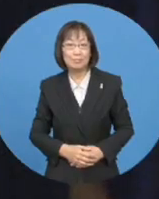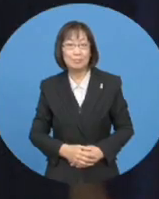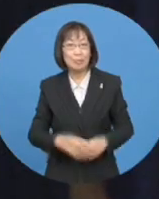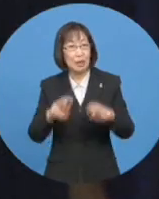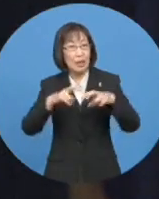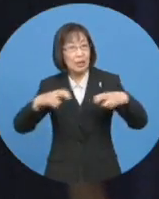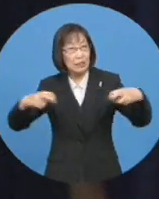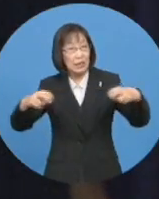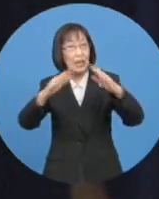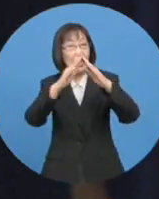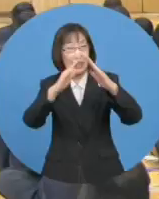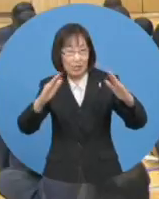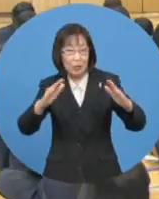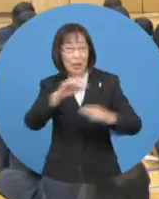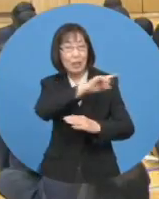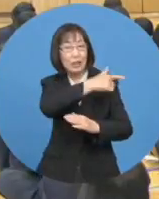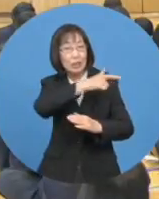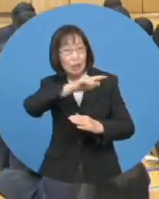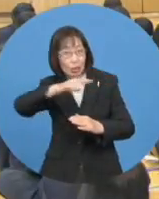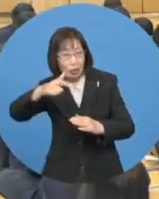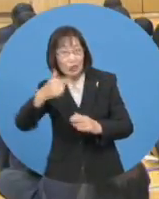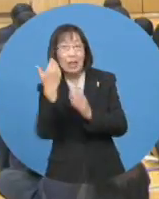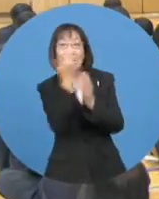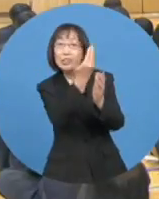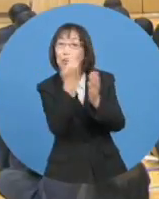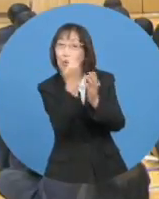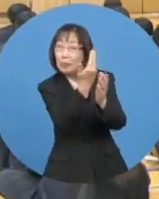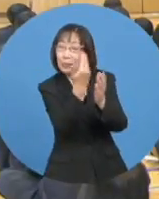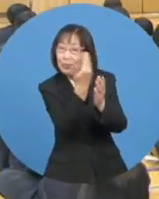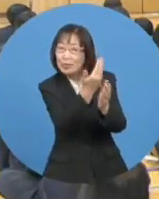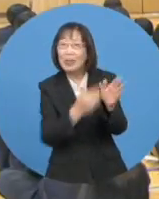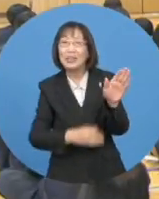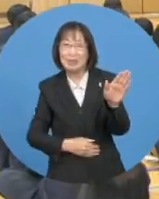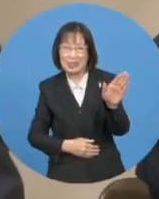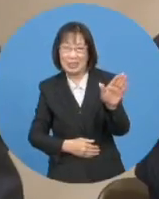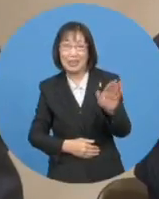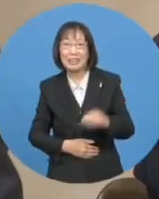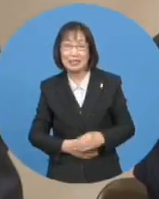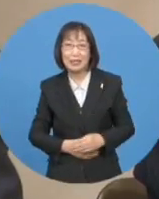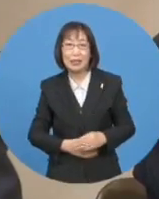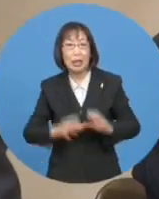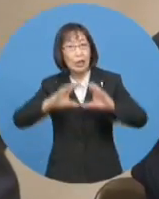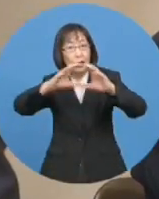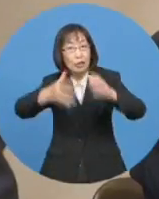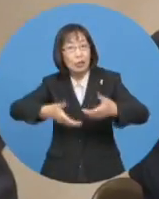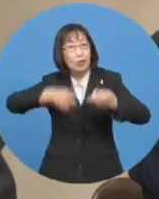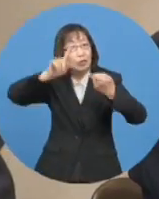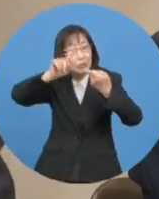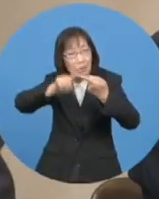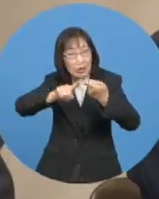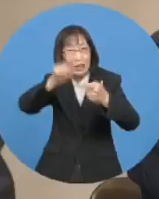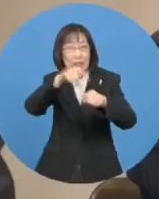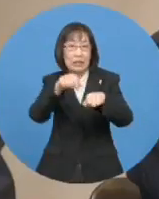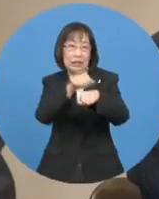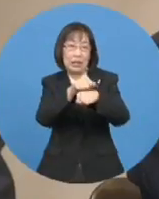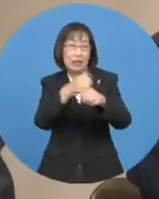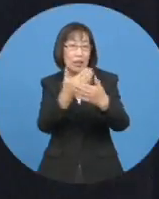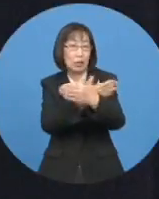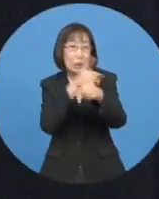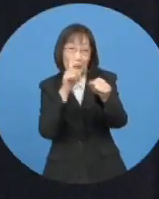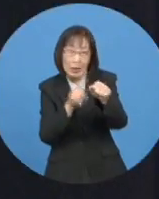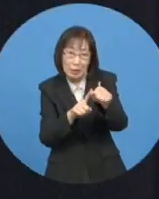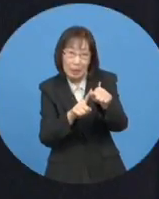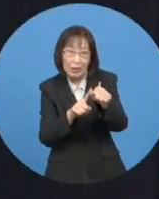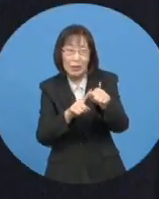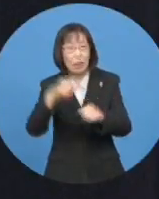座談会ではさまざまな質問が飯泉知事に投げられました。グローバルな人材になるためには教育